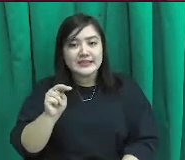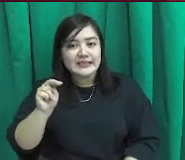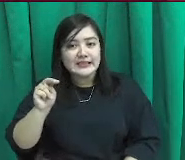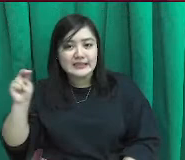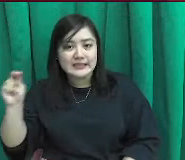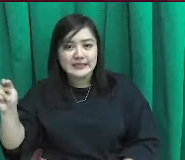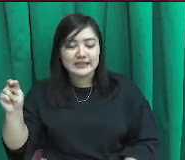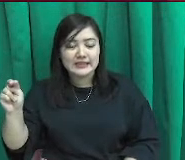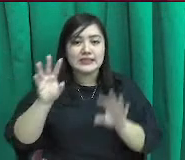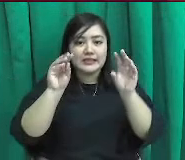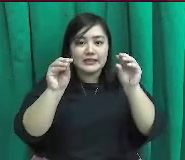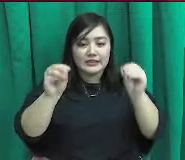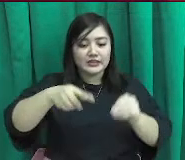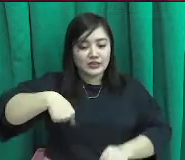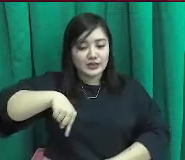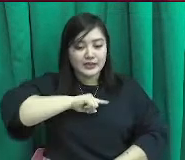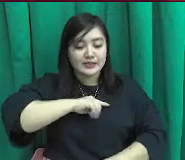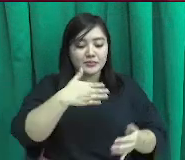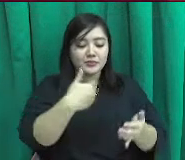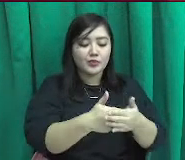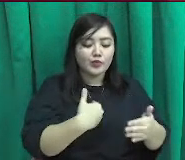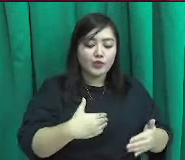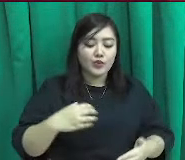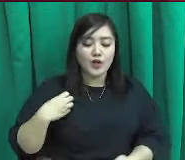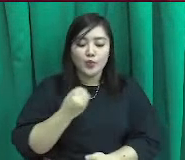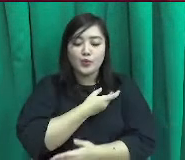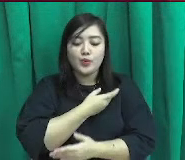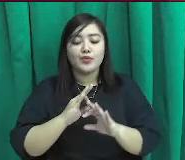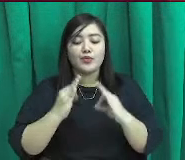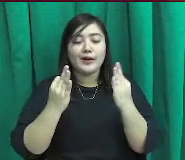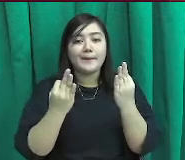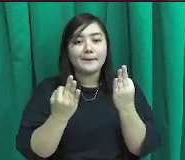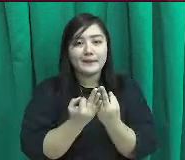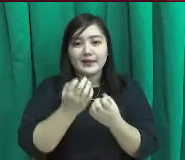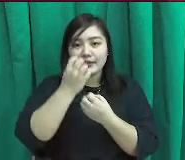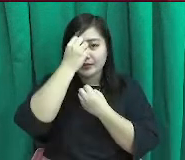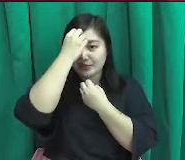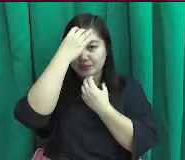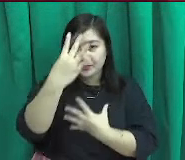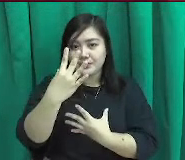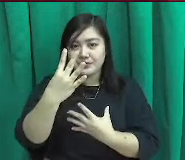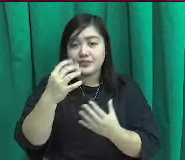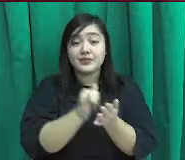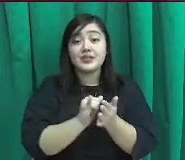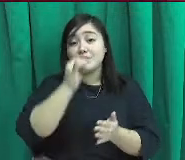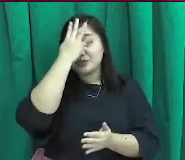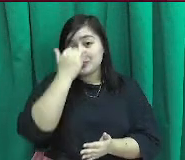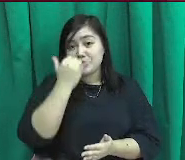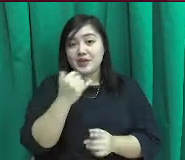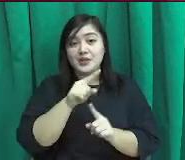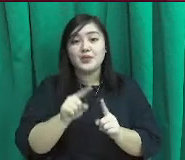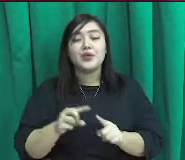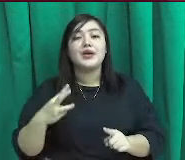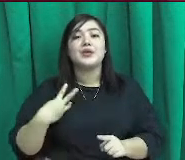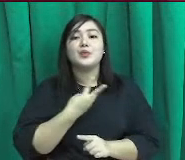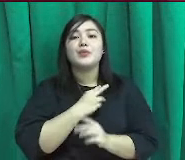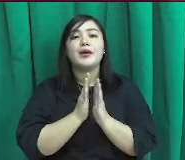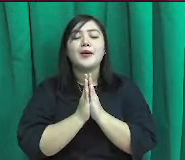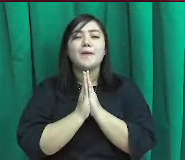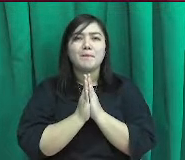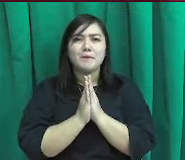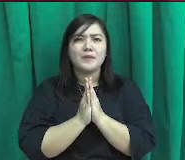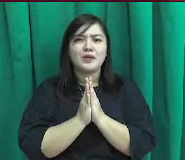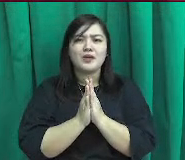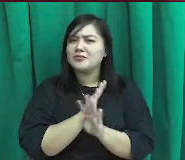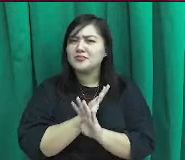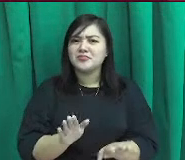Amen. You see? Kaya nga, kung tayo po ay nananalangin, wag nating bigyan ng timeline ng Diyos. Wag nating bigyan ng ultimatum ng Diyos.